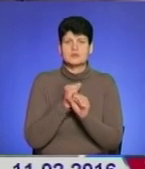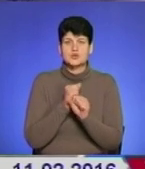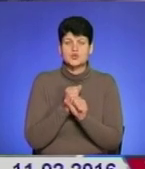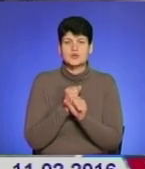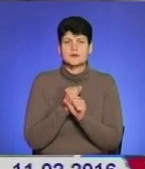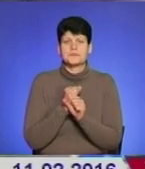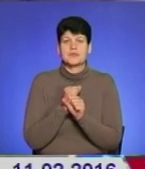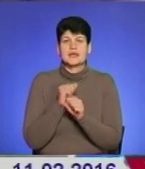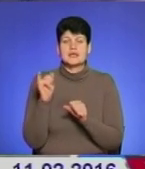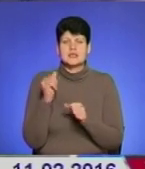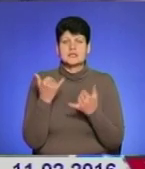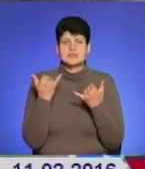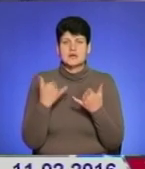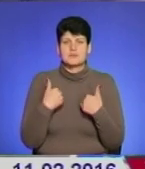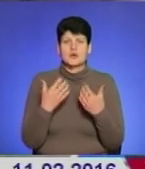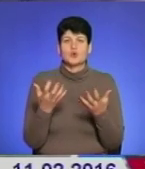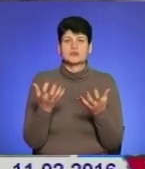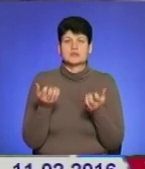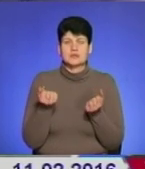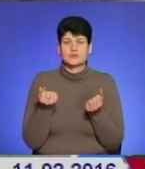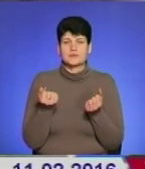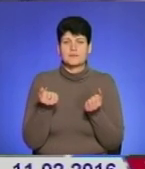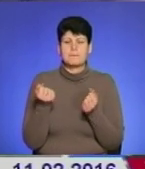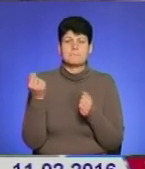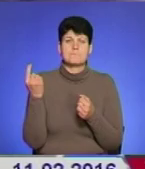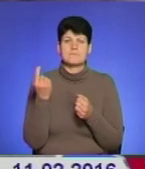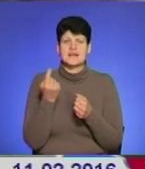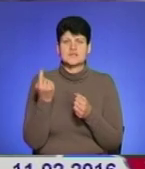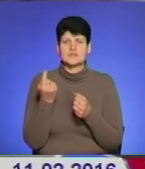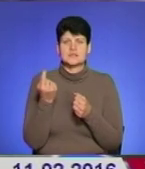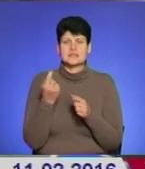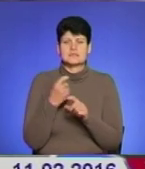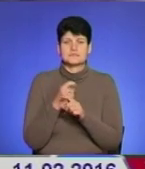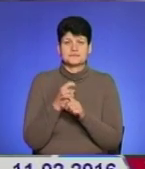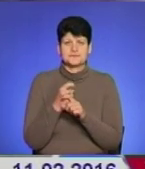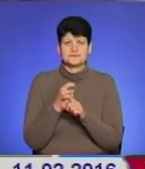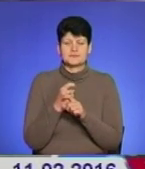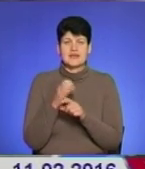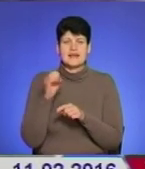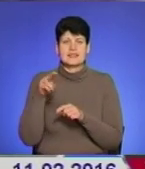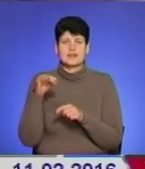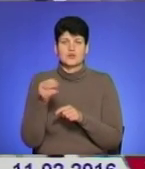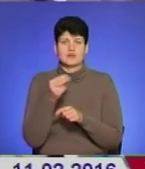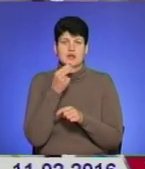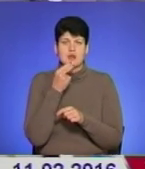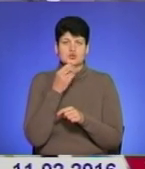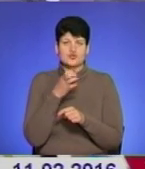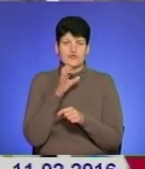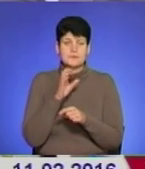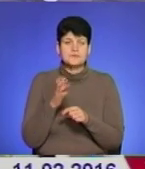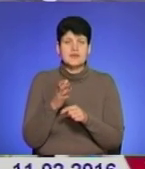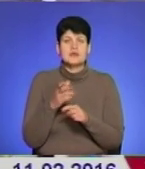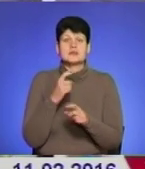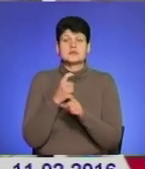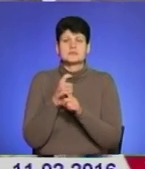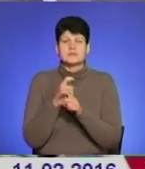функціонує, і ми зараз отримуємо, скажімо, перший спирт – етиловий, харчовий. На весь спирт, який